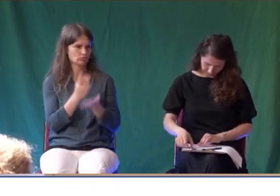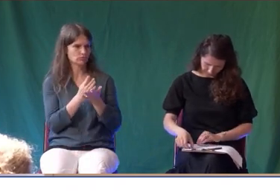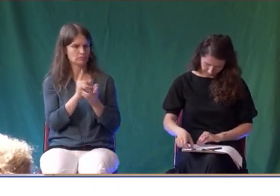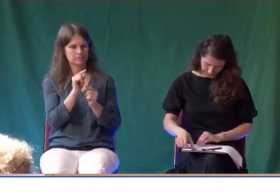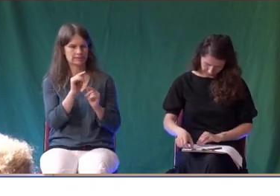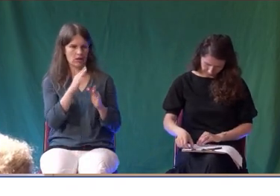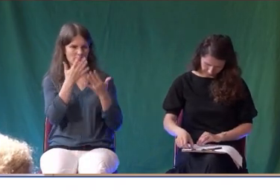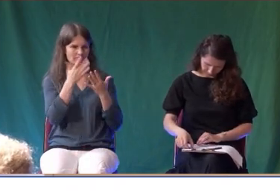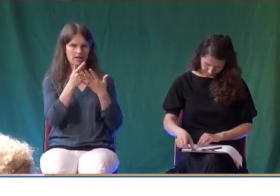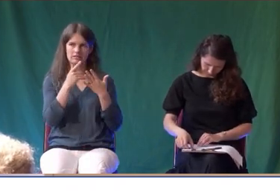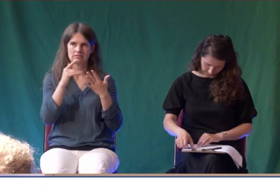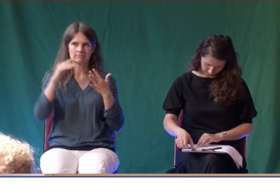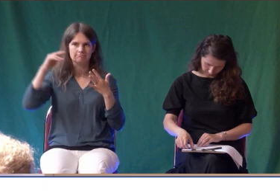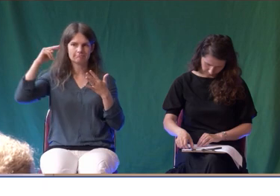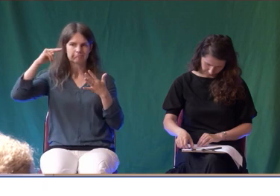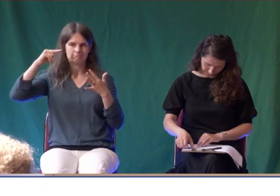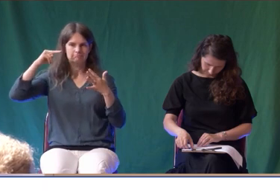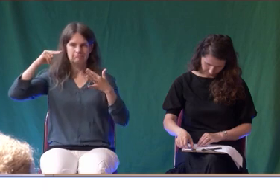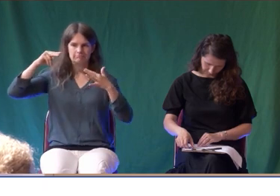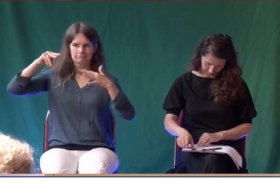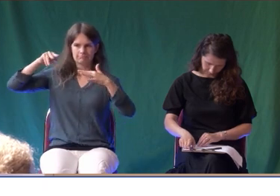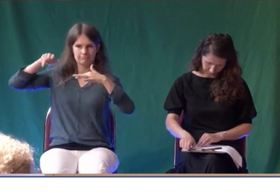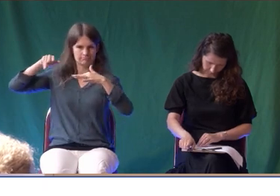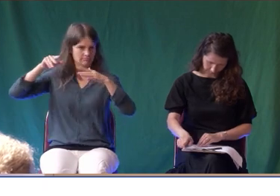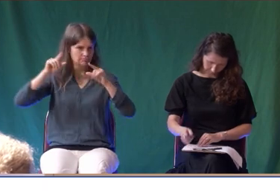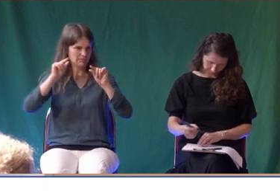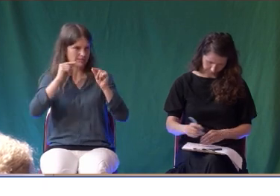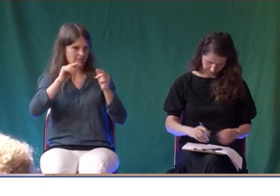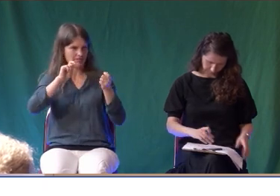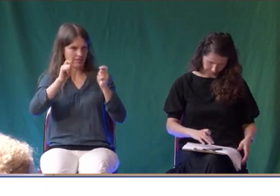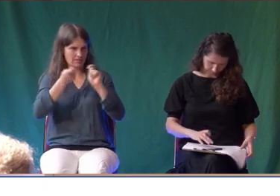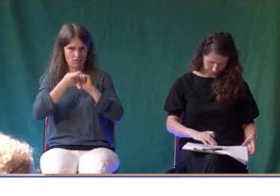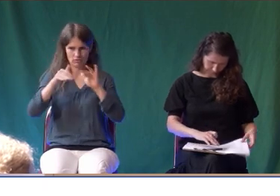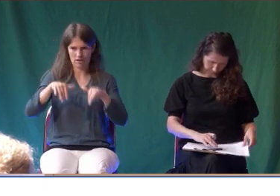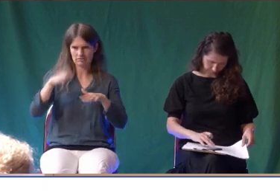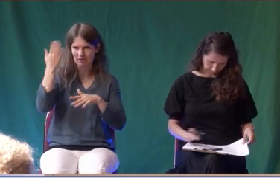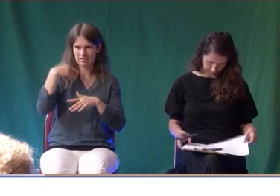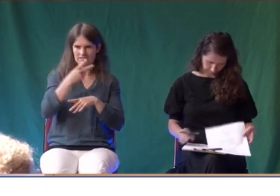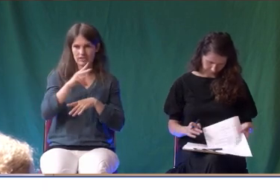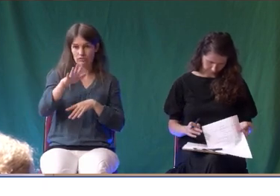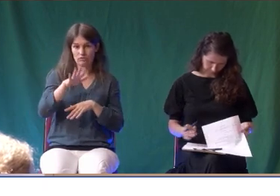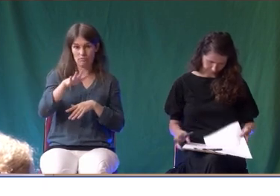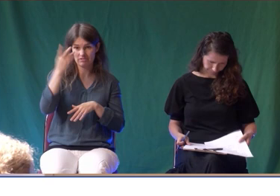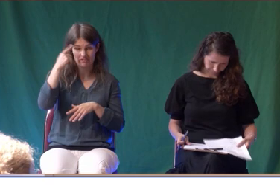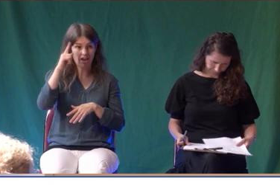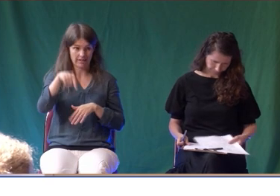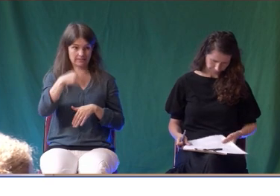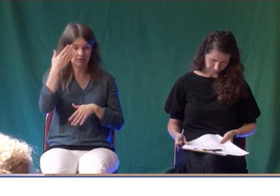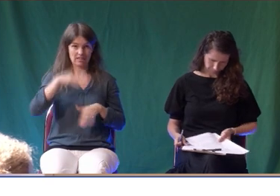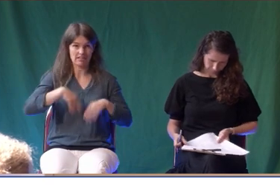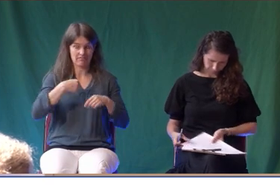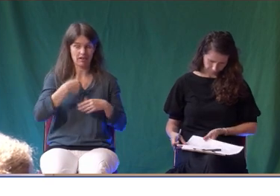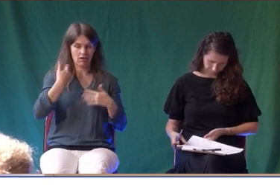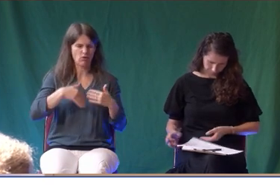von 2010 als ich immer wieder gehört habe auch 2015 noch solche Eltern gibt es doch gar nicht